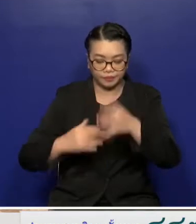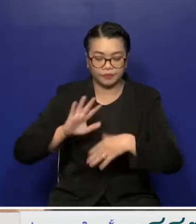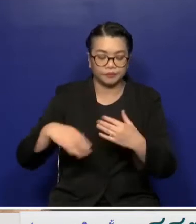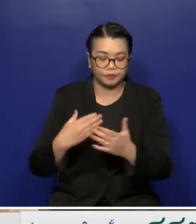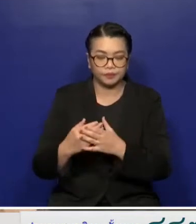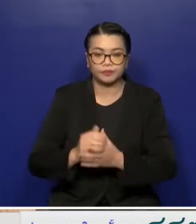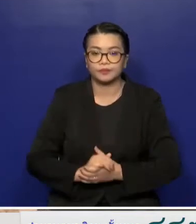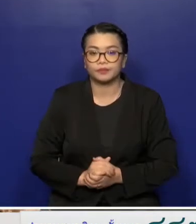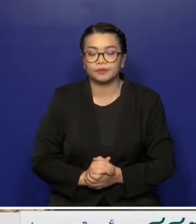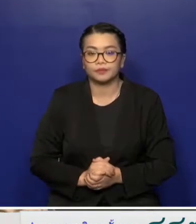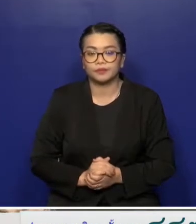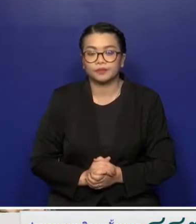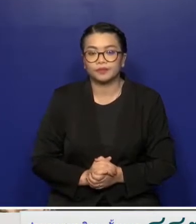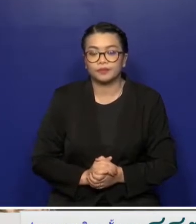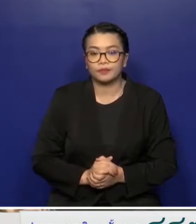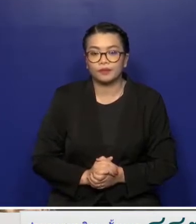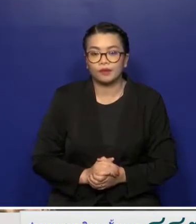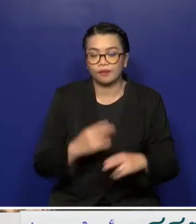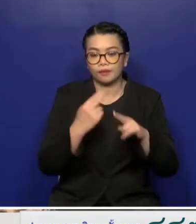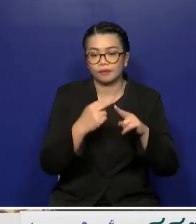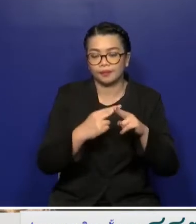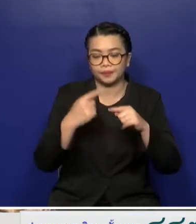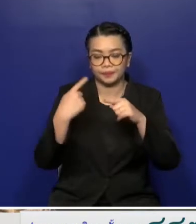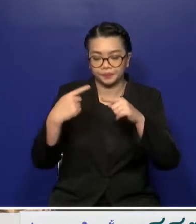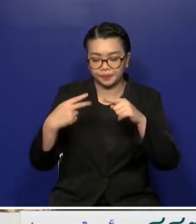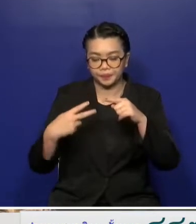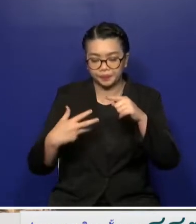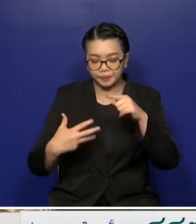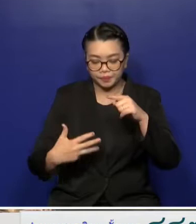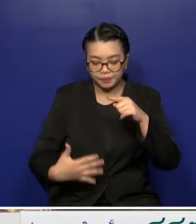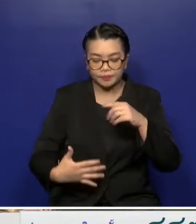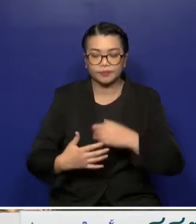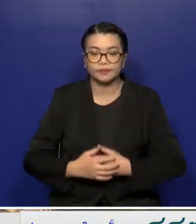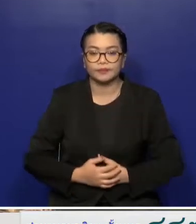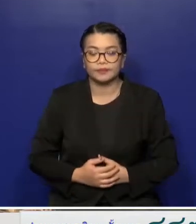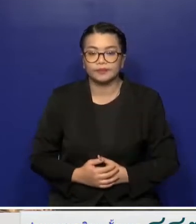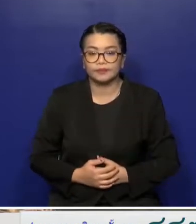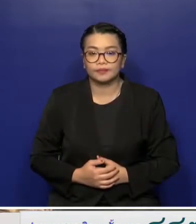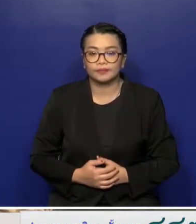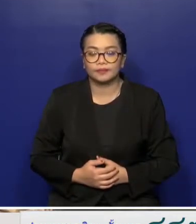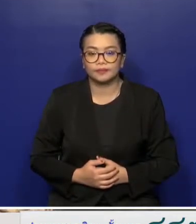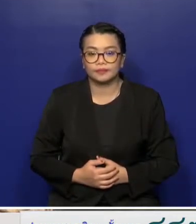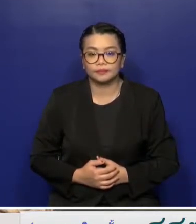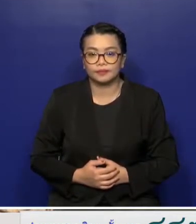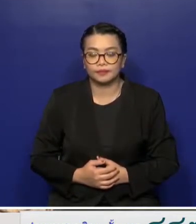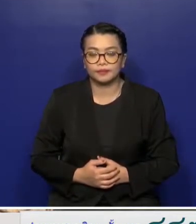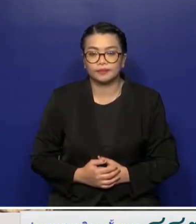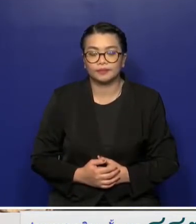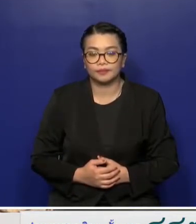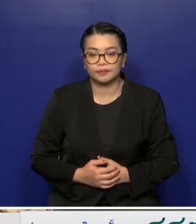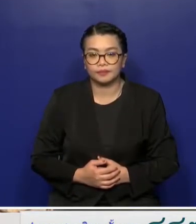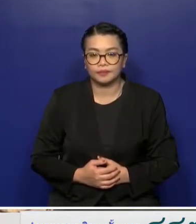าวรเสนเนียมท่านบัญญัติบรรทัดฐานท่านเกียรติสิทธิอมรท่านอัศวินวิ